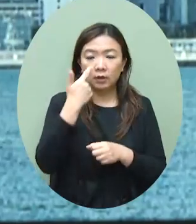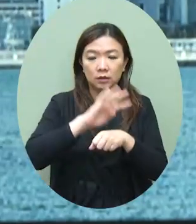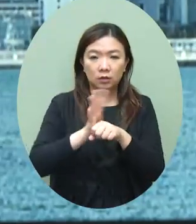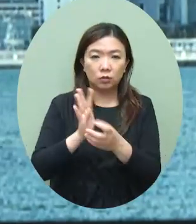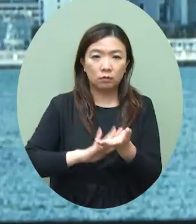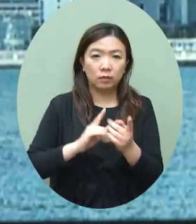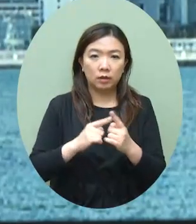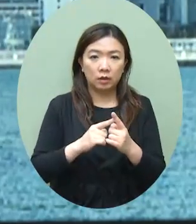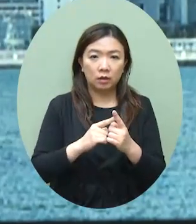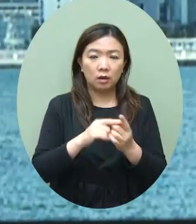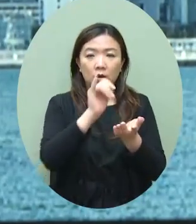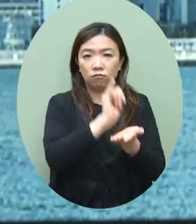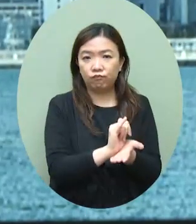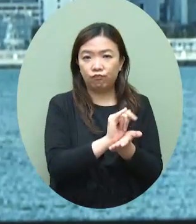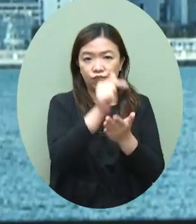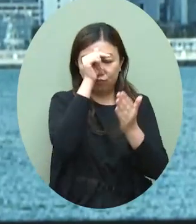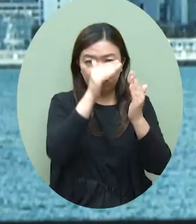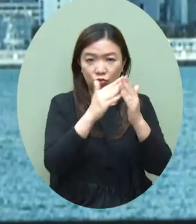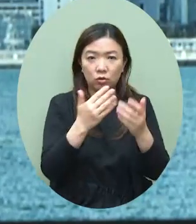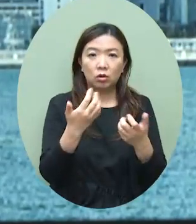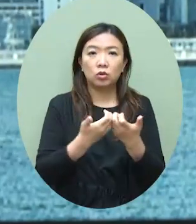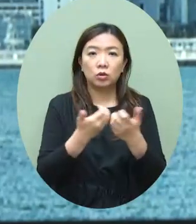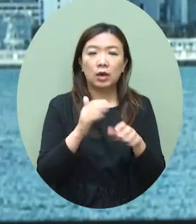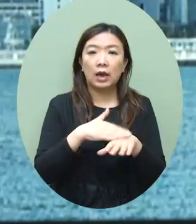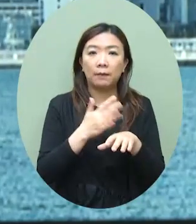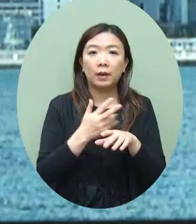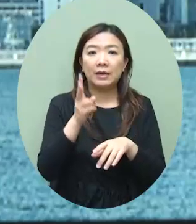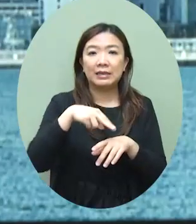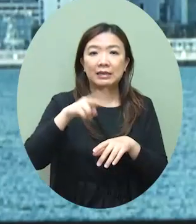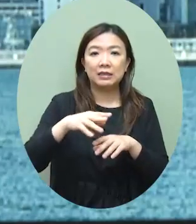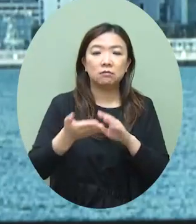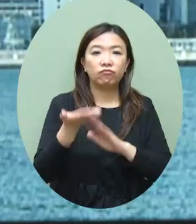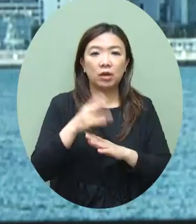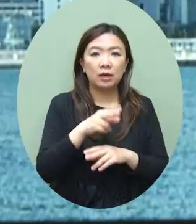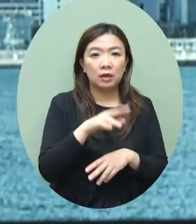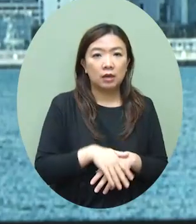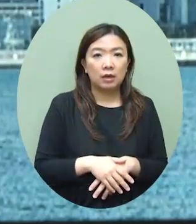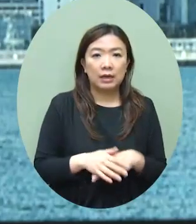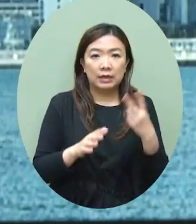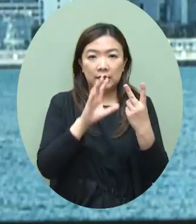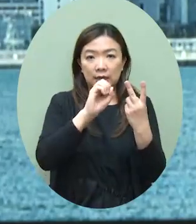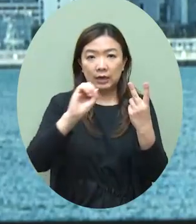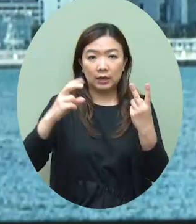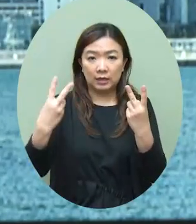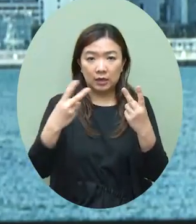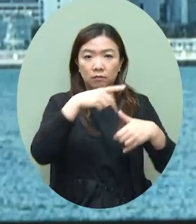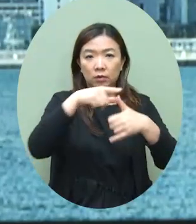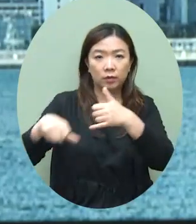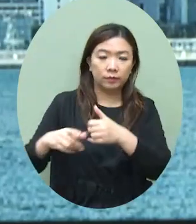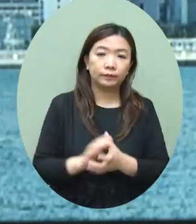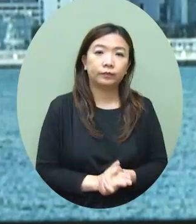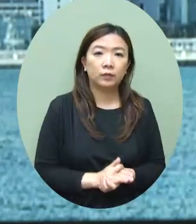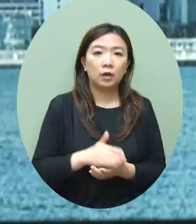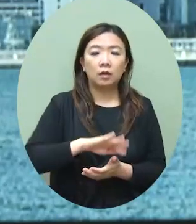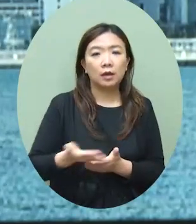病人嘅住院數字係啱啱過咗2000人，係2002位嘅病人。不過當然啦，大